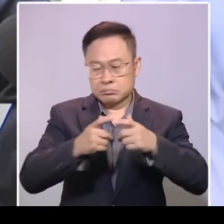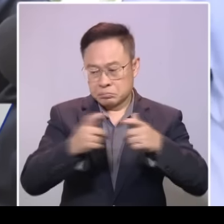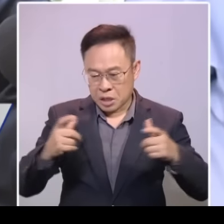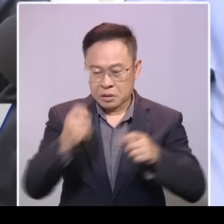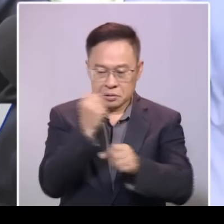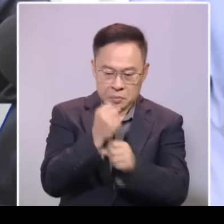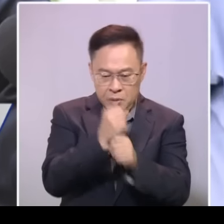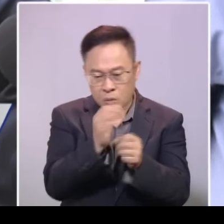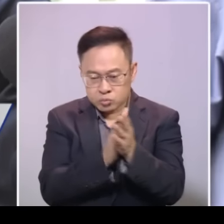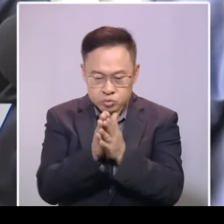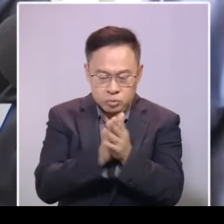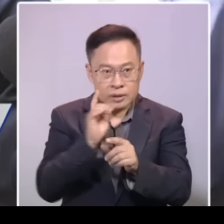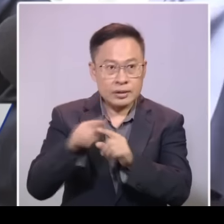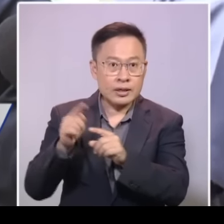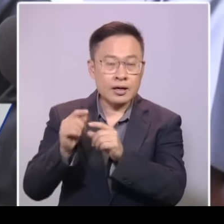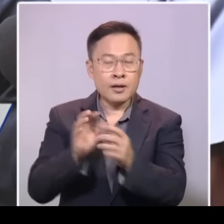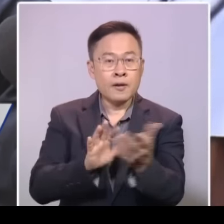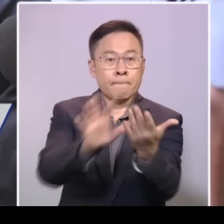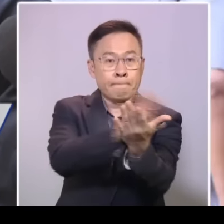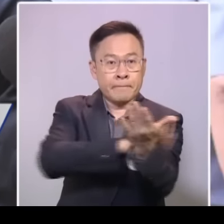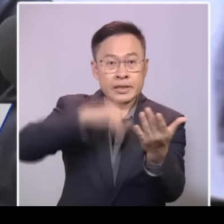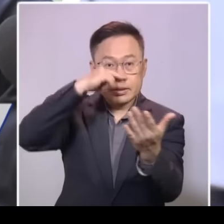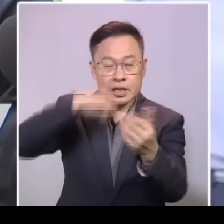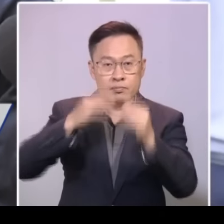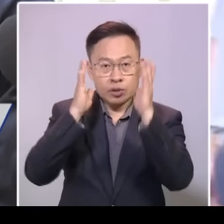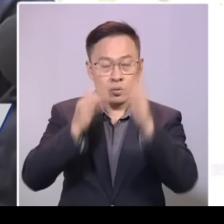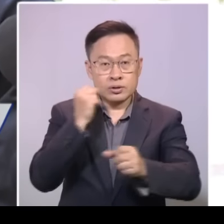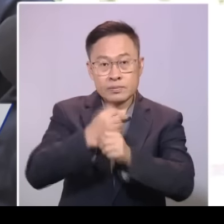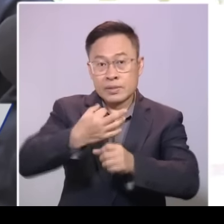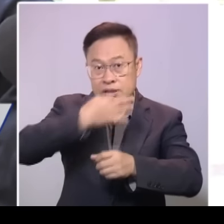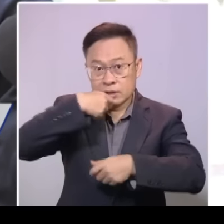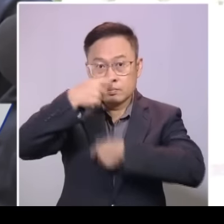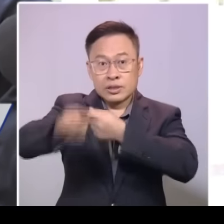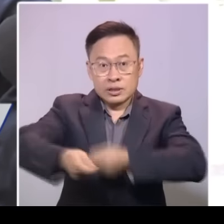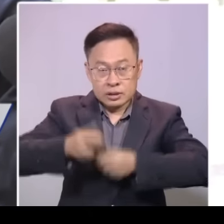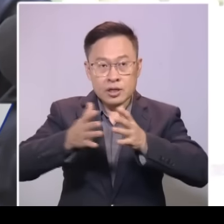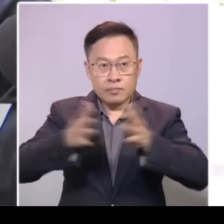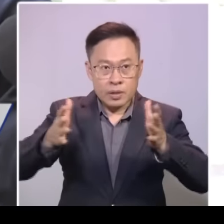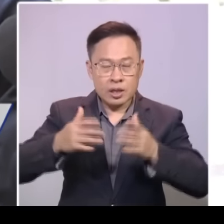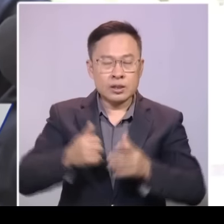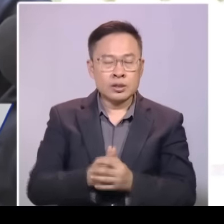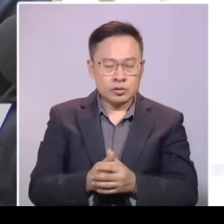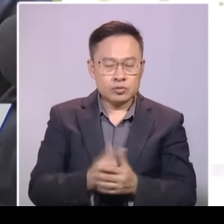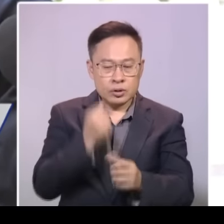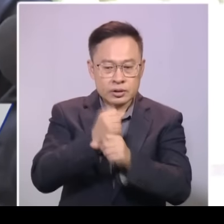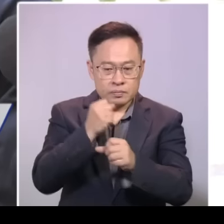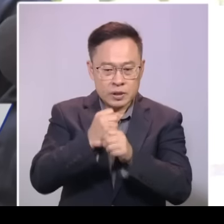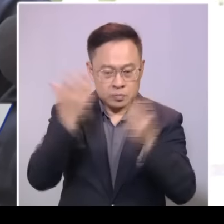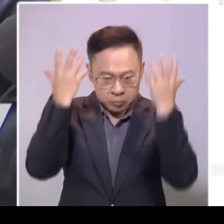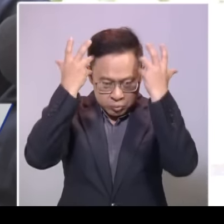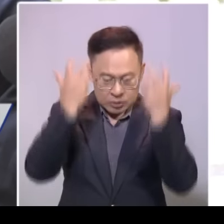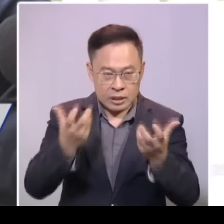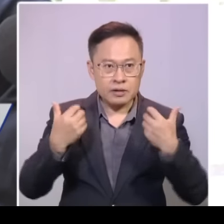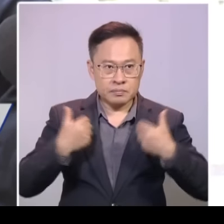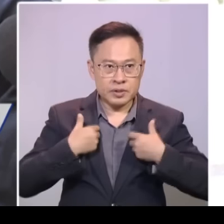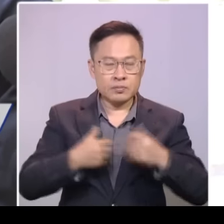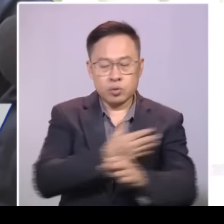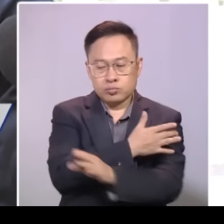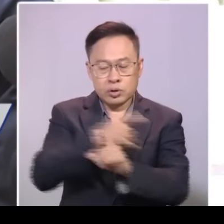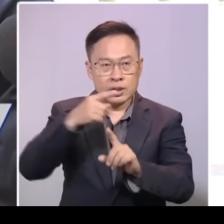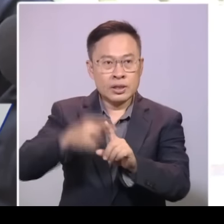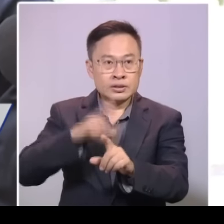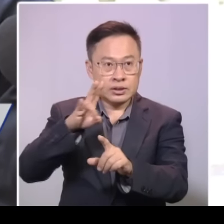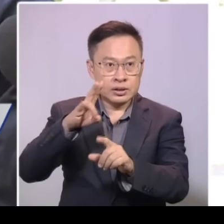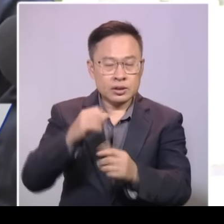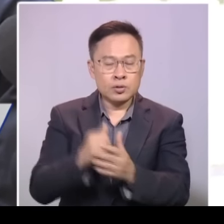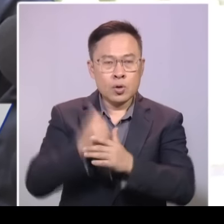ความท้าทายเพราะว่าประเทศไทยมีเกษตรกรจำนวนมากส่วนตัวก็อาจจะมีความกดดันเพราะว่าตลอดระยะเวลา7เดือนที่ผ่านมานะ